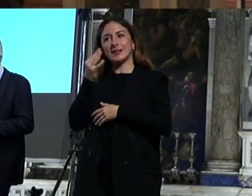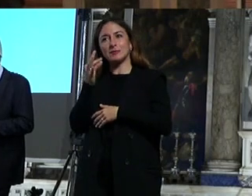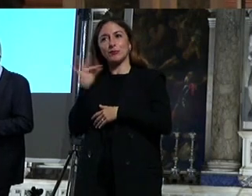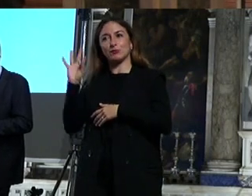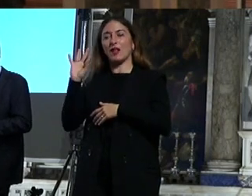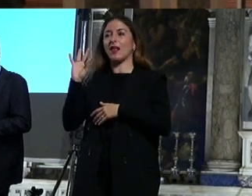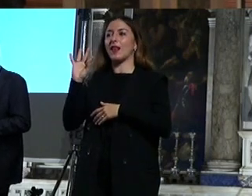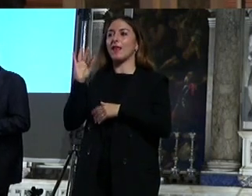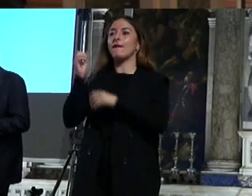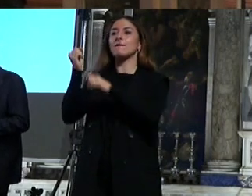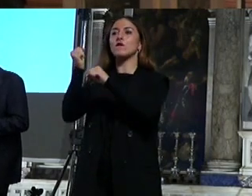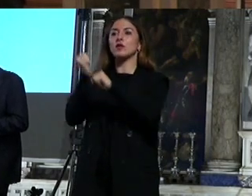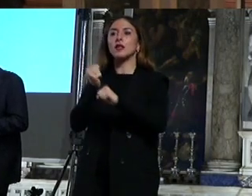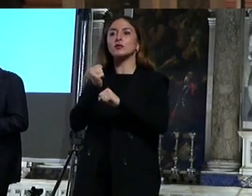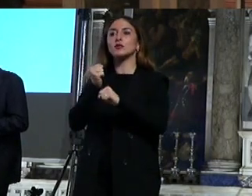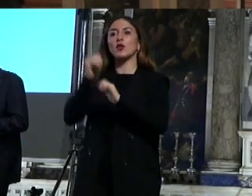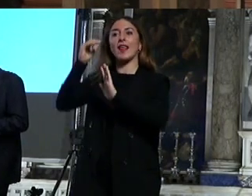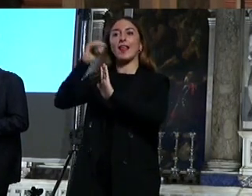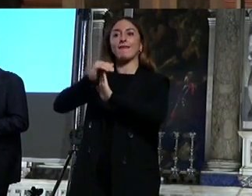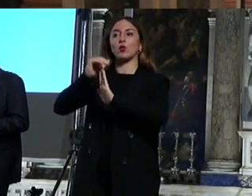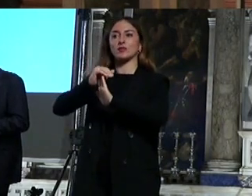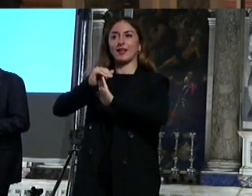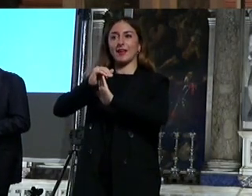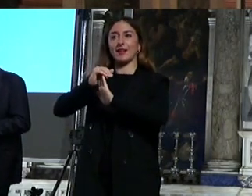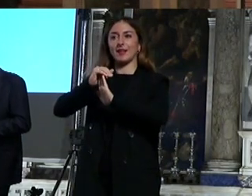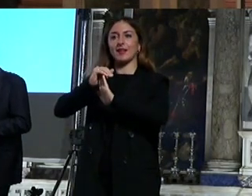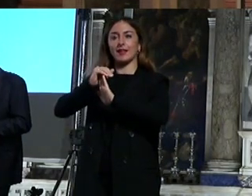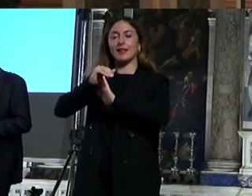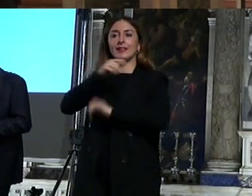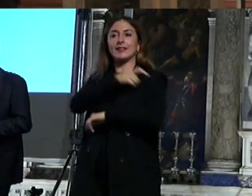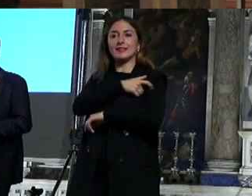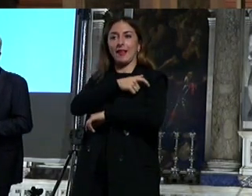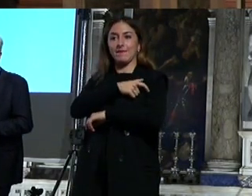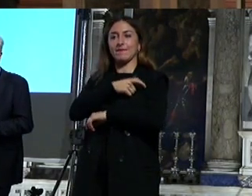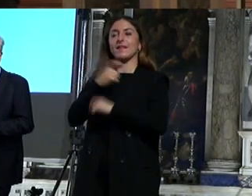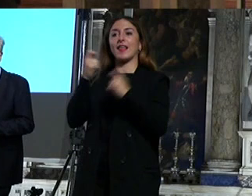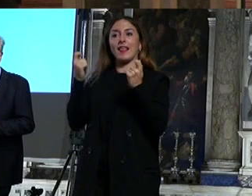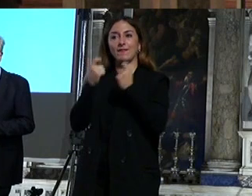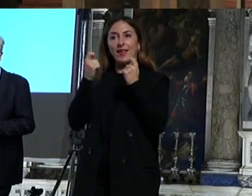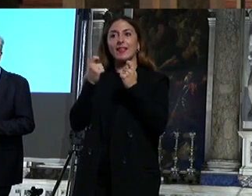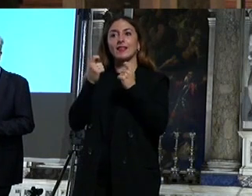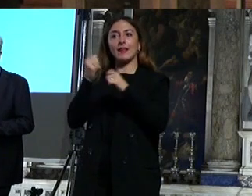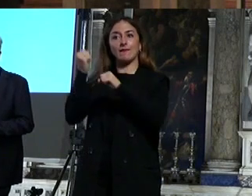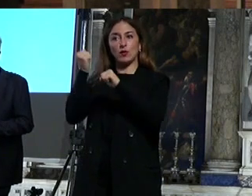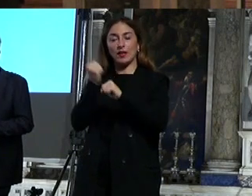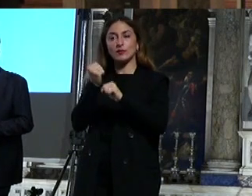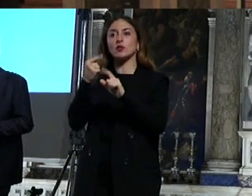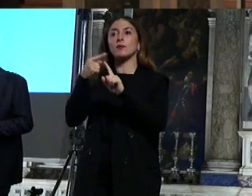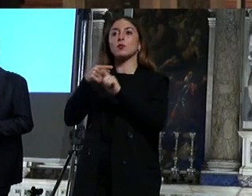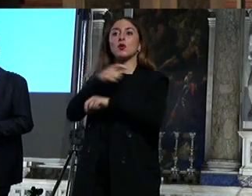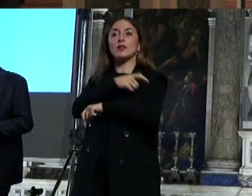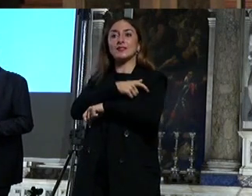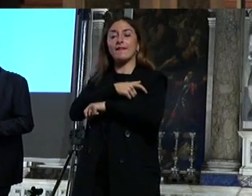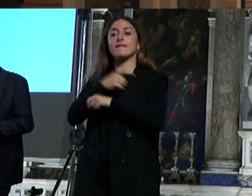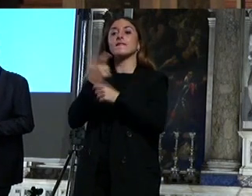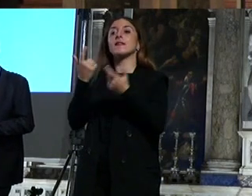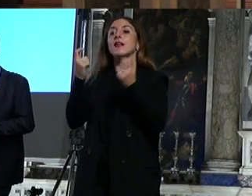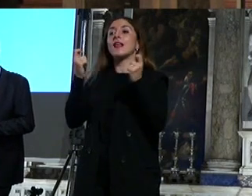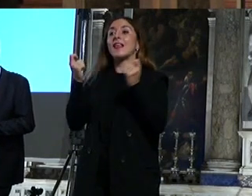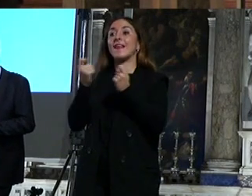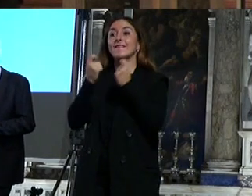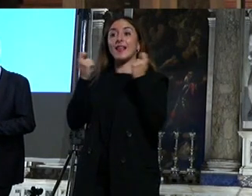va alla Fondazione Ca' Foscari, allo staff degli eventi di Fondazione e anche allo staff degli eventi